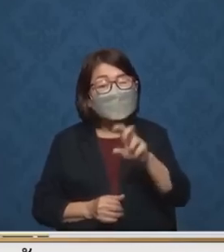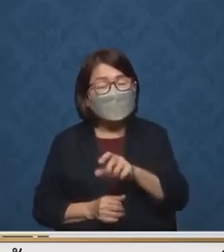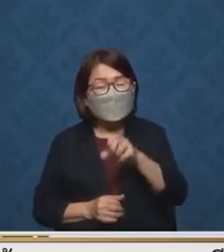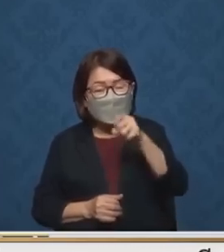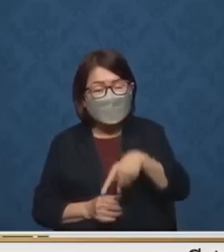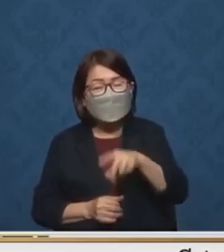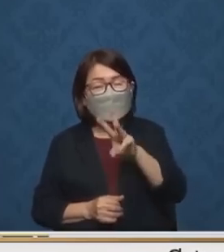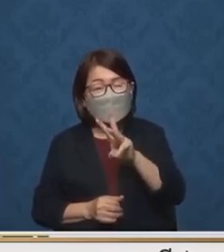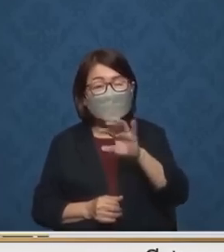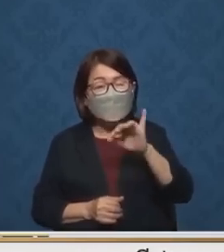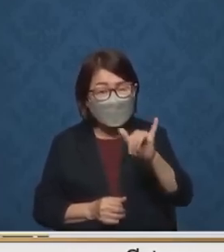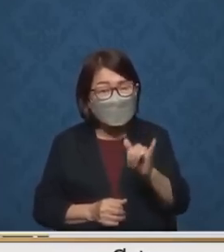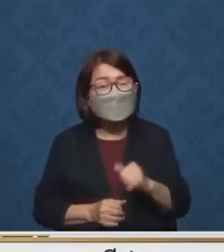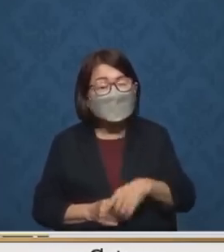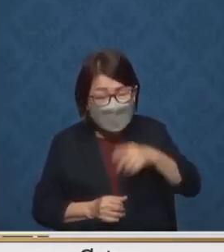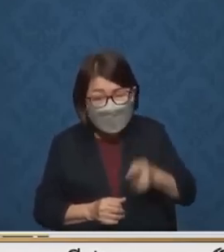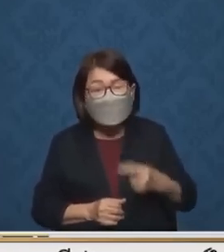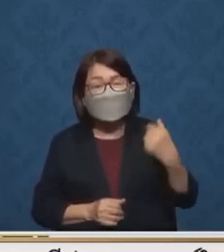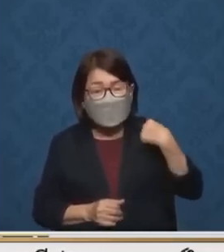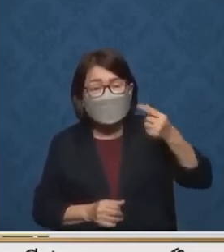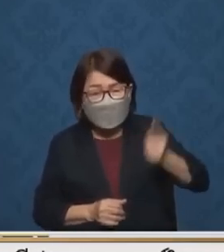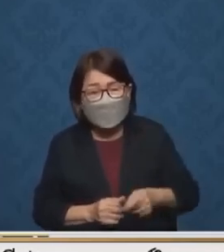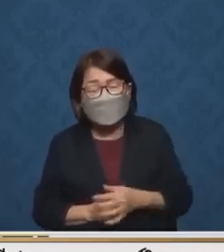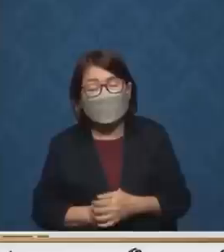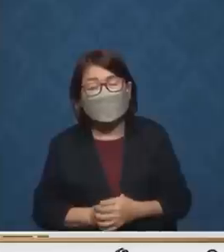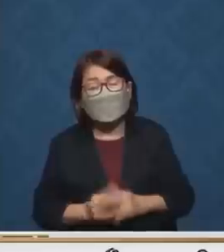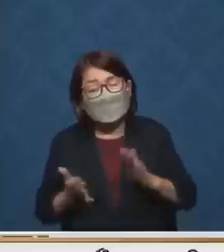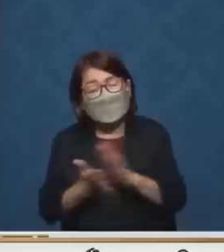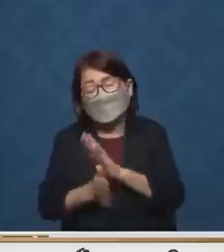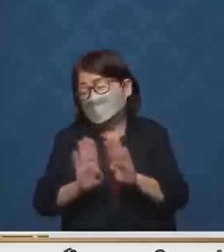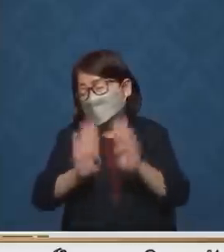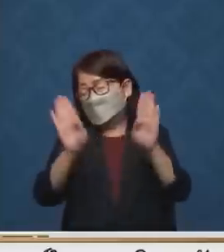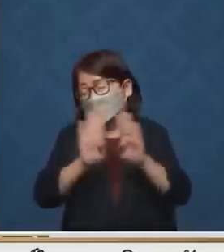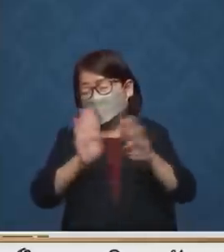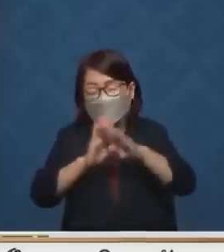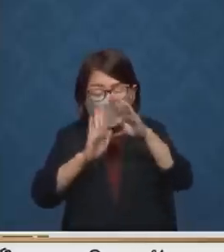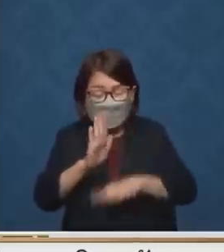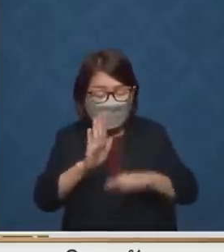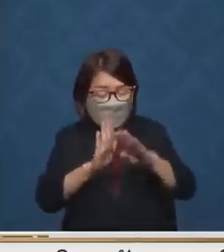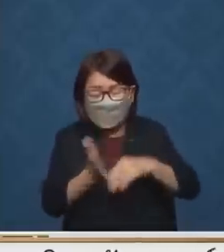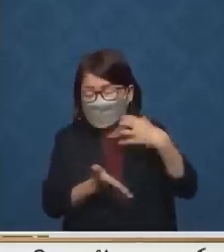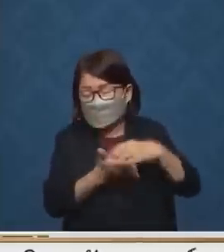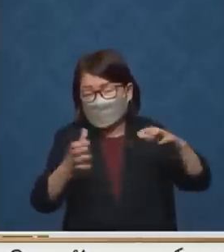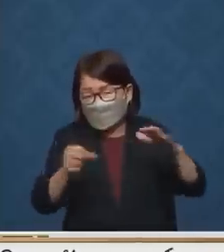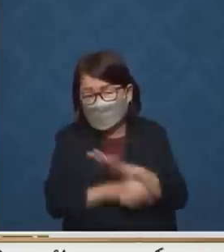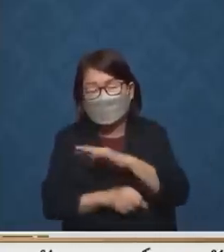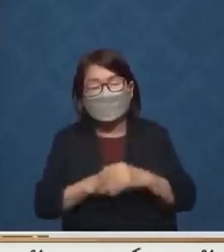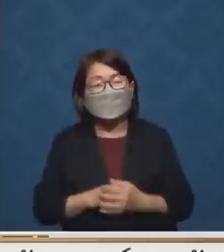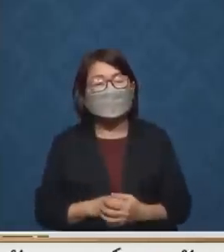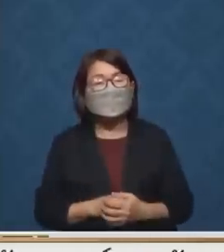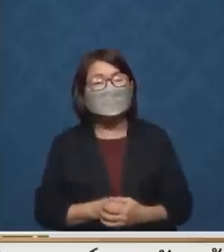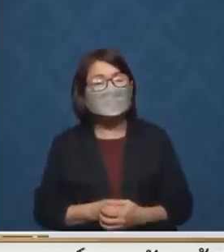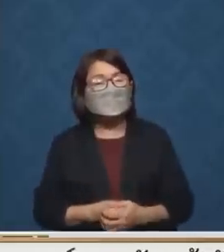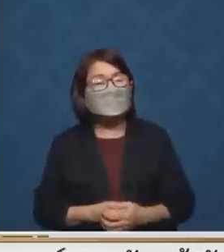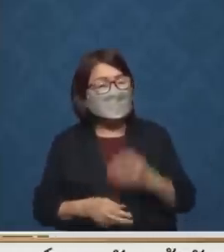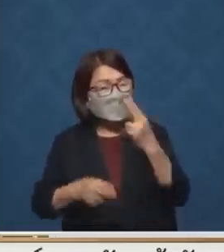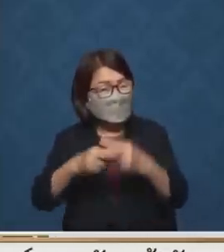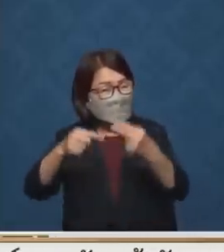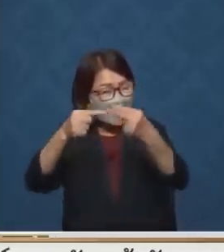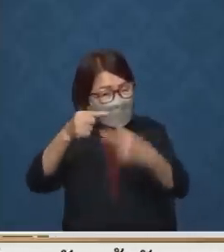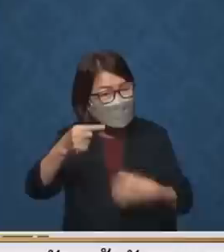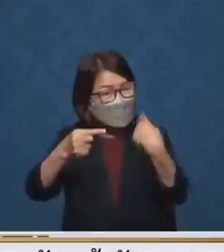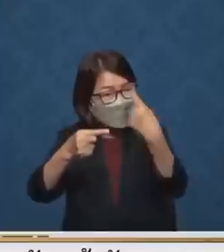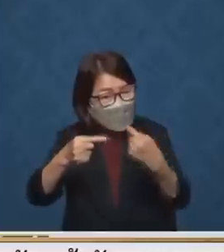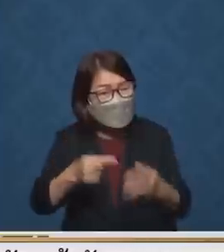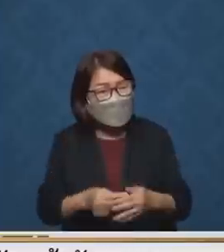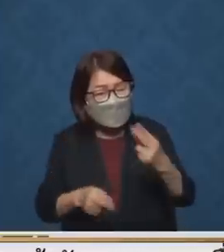ษารที่ผมจะเปิดต่อไปขี้ครบหมดทุกอะนูมีบัญชีรายชื่อมี